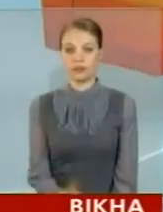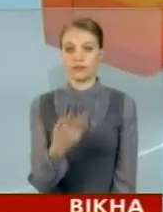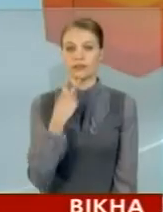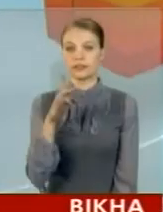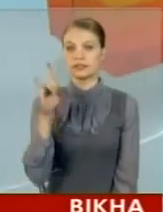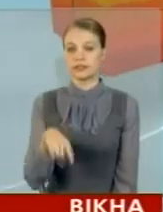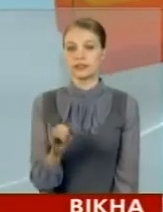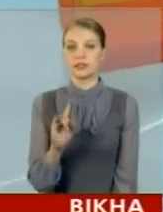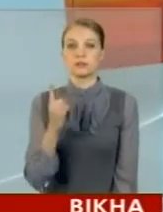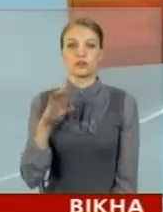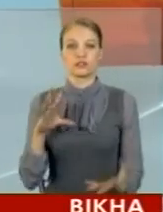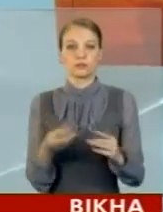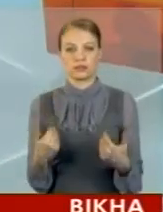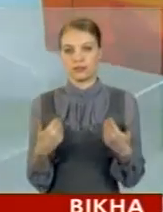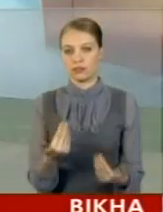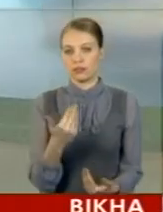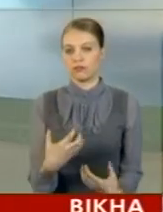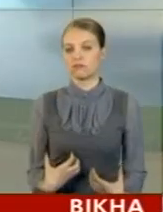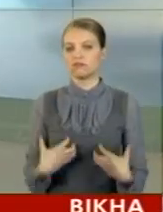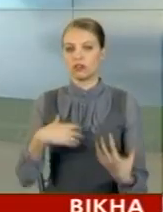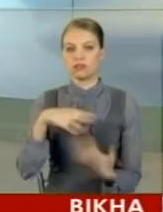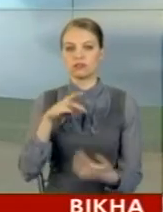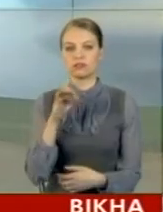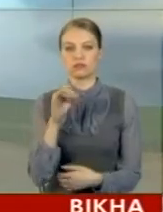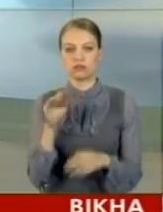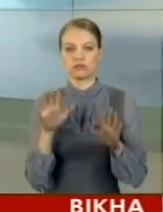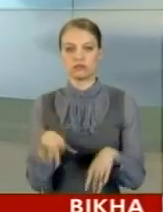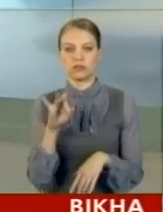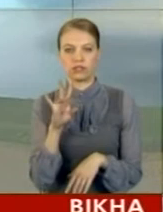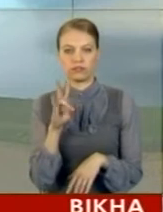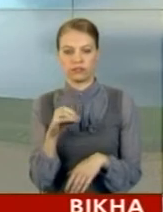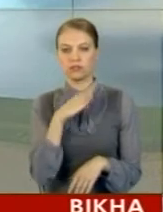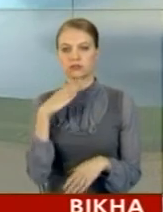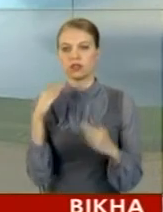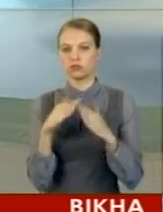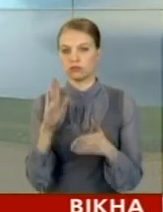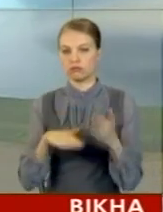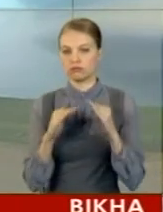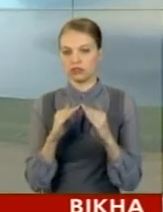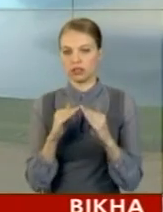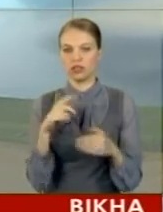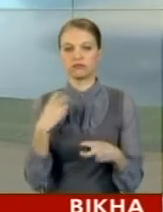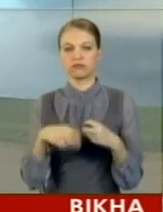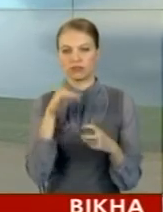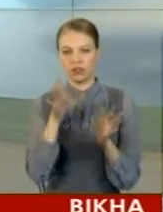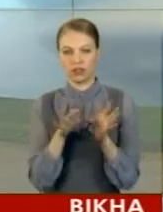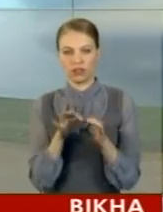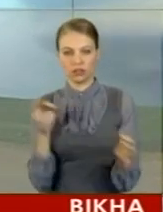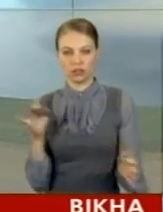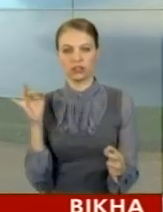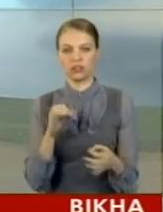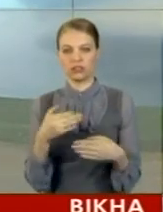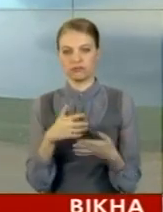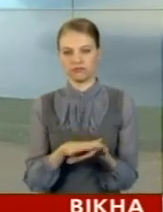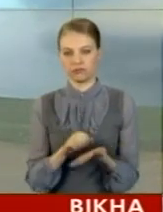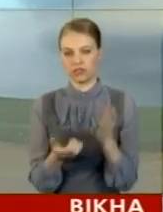Подивитися вікна і перші підсумки дня. Вітаю. Жахливий смерч на Рівненщині. Десятки будинків без дахів, обірвані електролінії і викорчувані